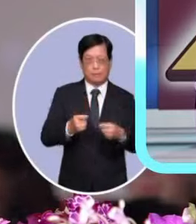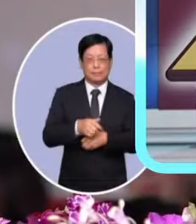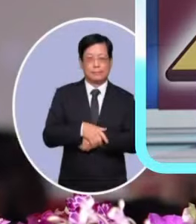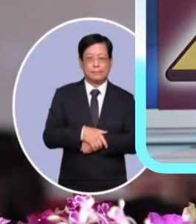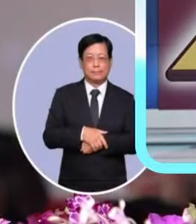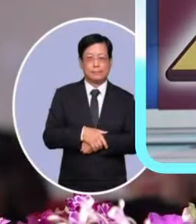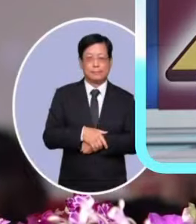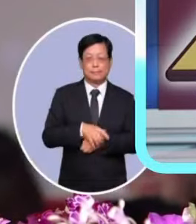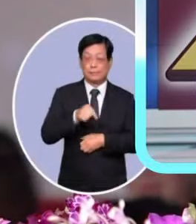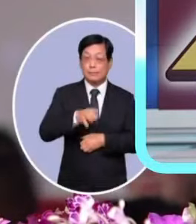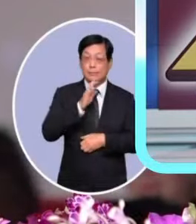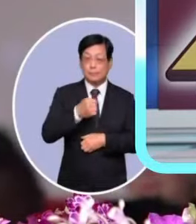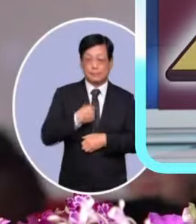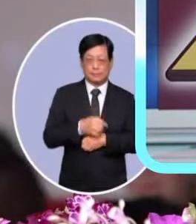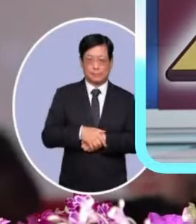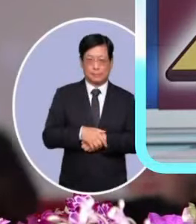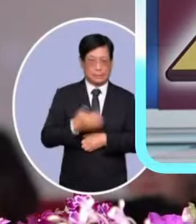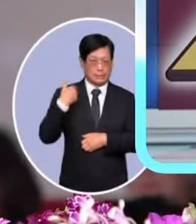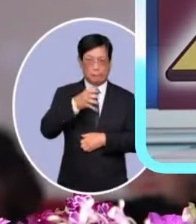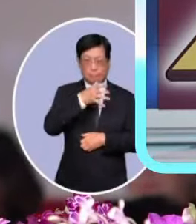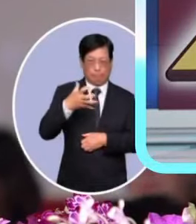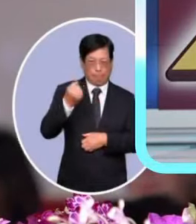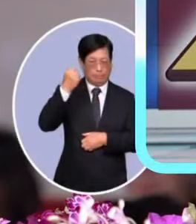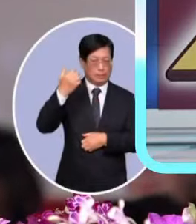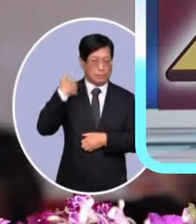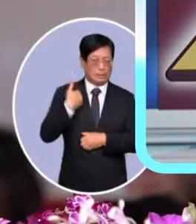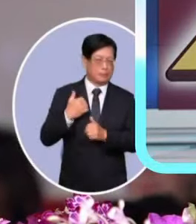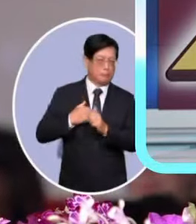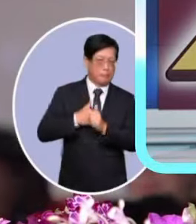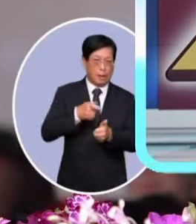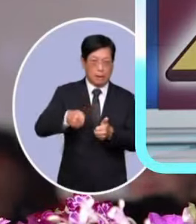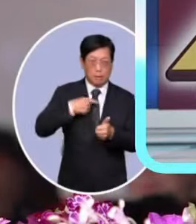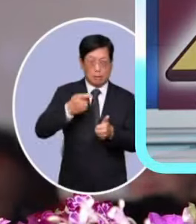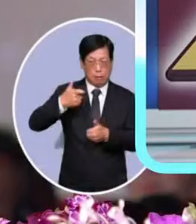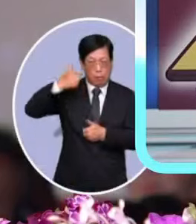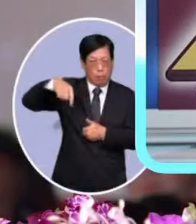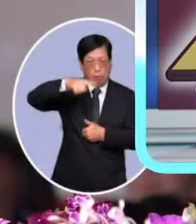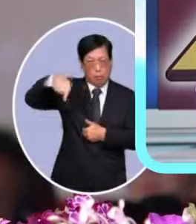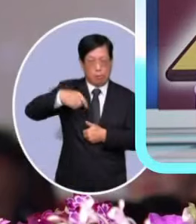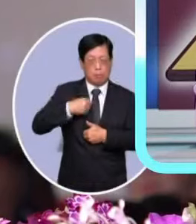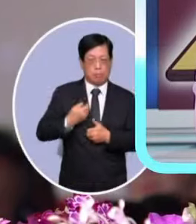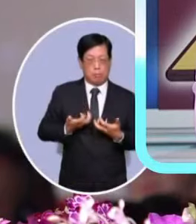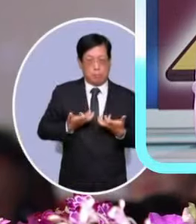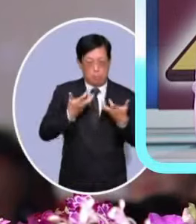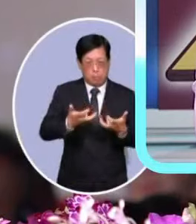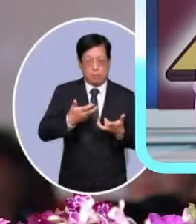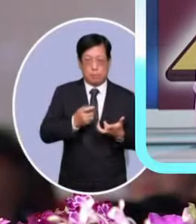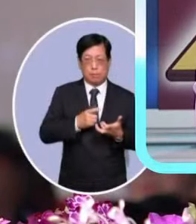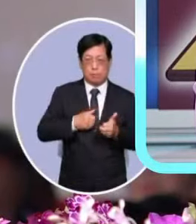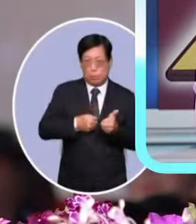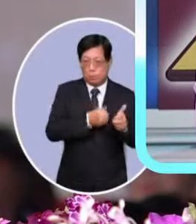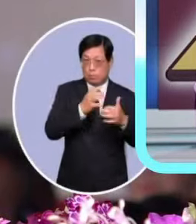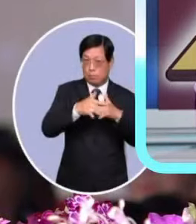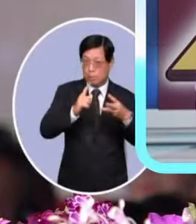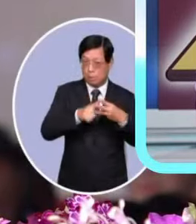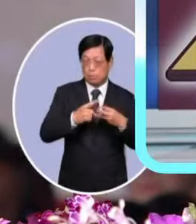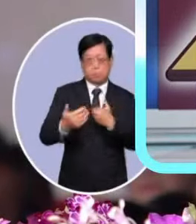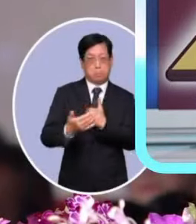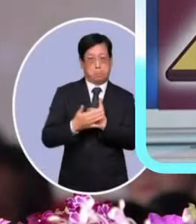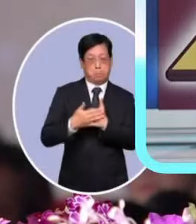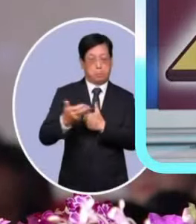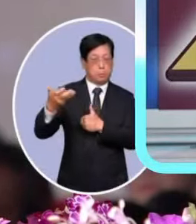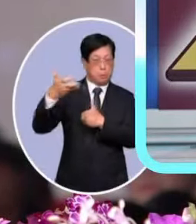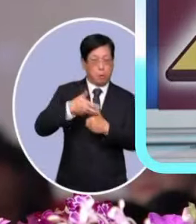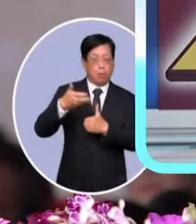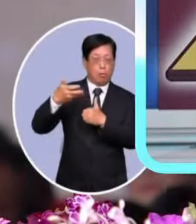民国一部分啊，所以只要台湾是中华民国一部分，你说台湾是中国一部分，只要那个